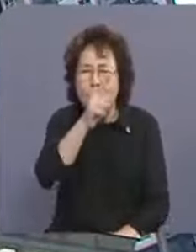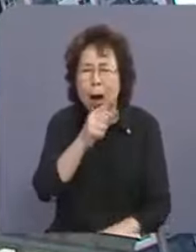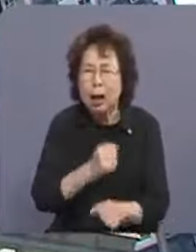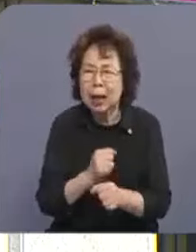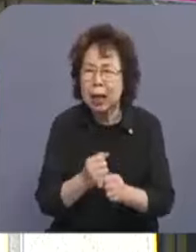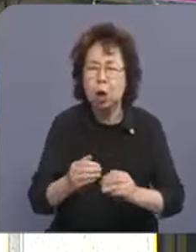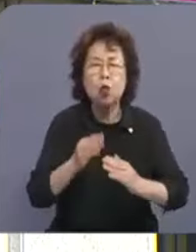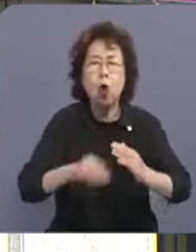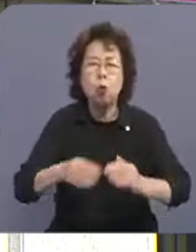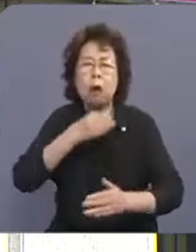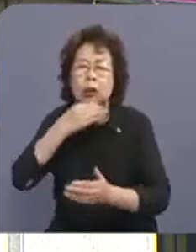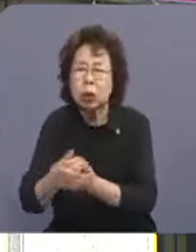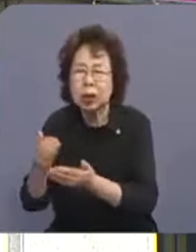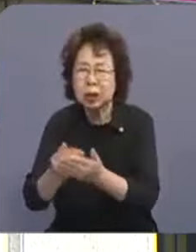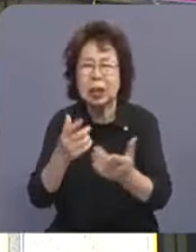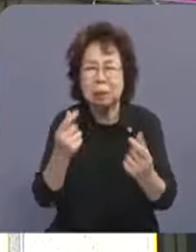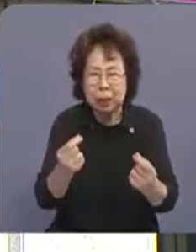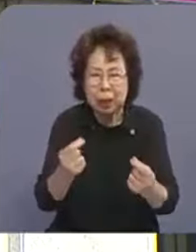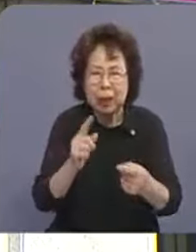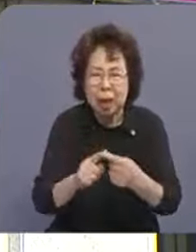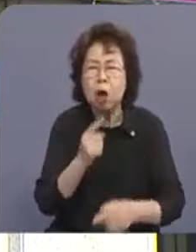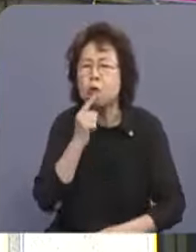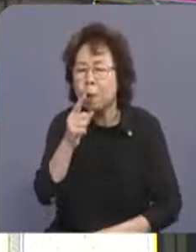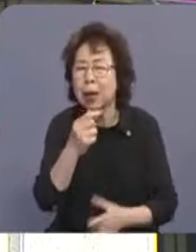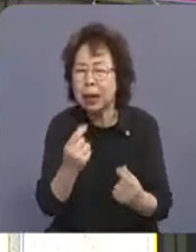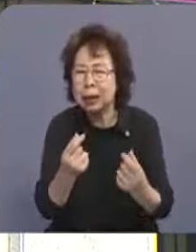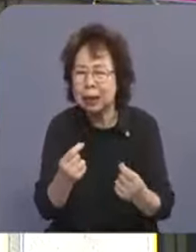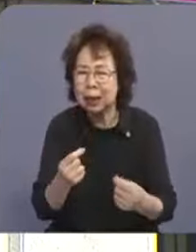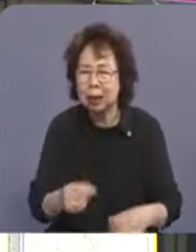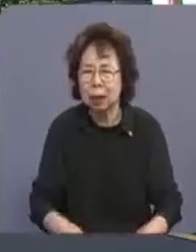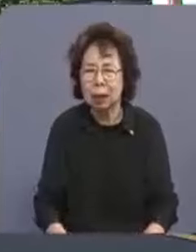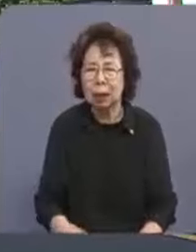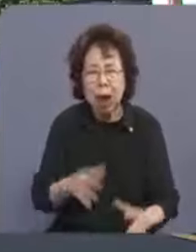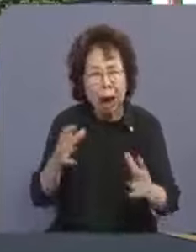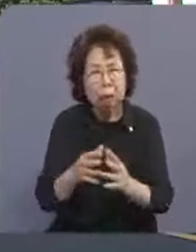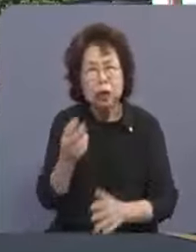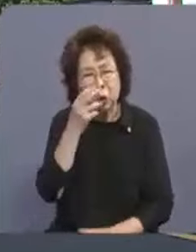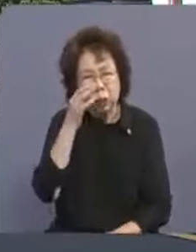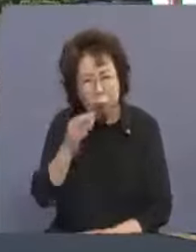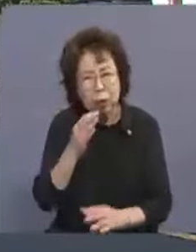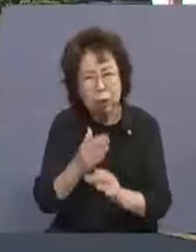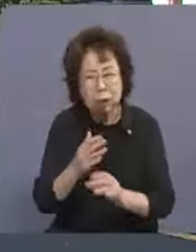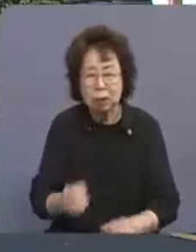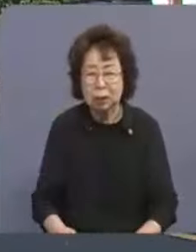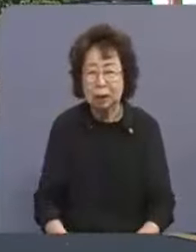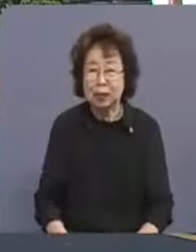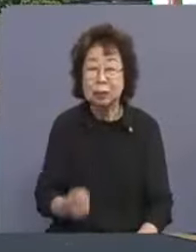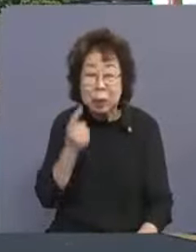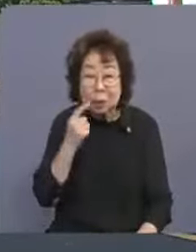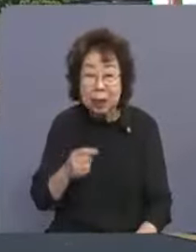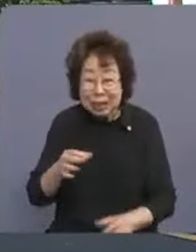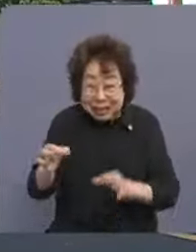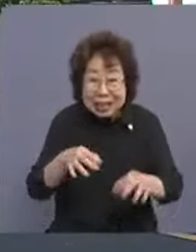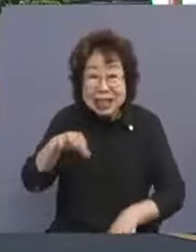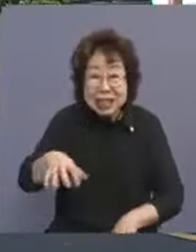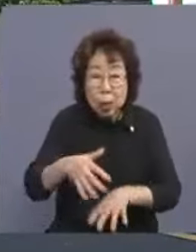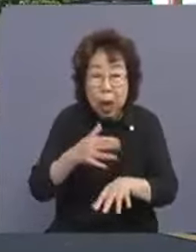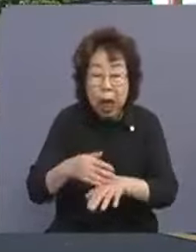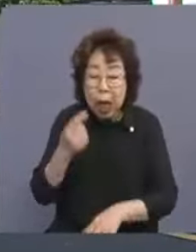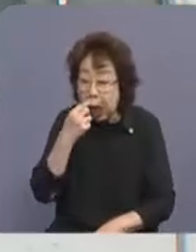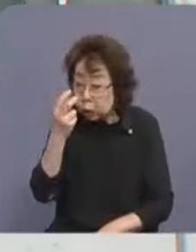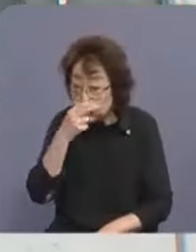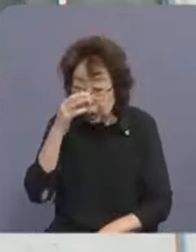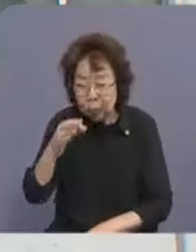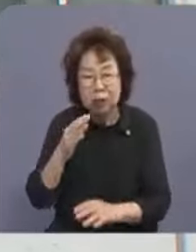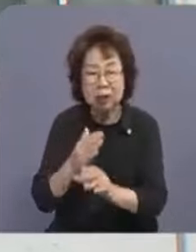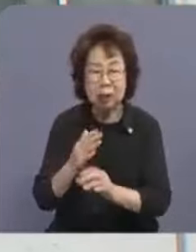공무원을 속였다는 부분에 대한 고발이거든요. 아침에 하루 소통을 했는데 그거는... 경찰도 자갈치 시장 노점 상인회에 대해 수사에